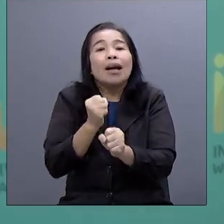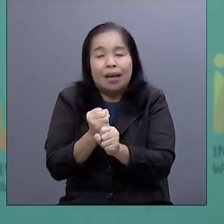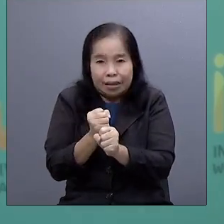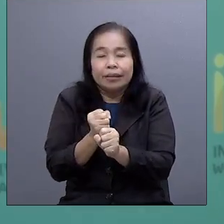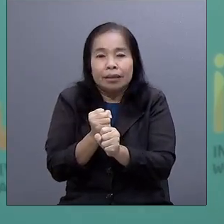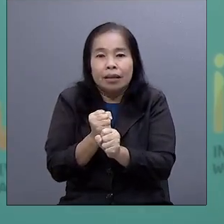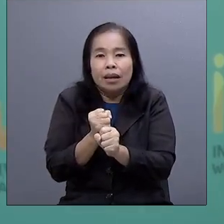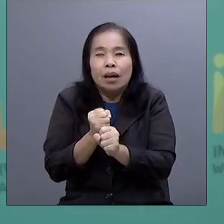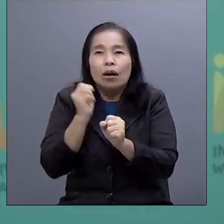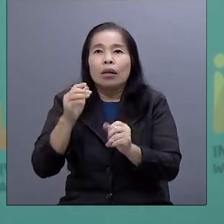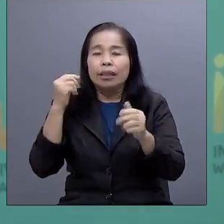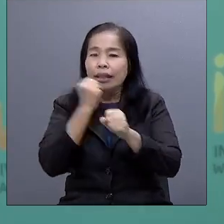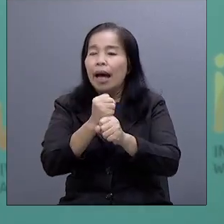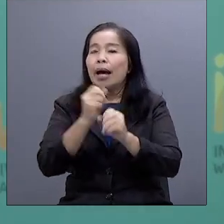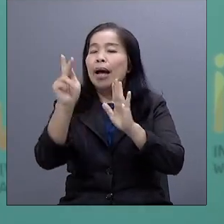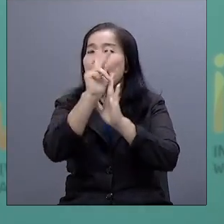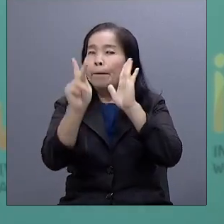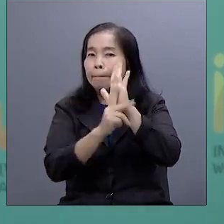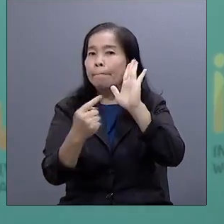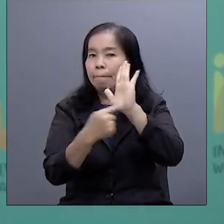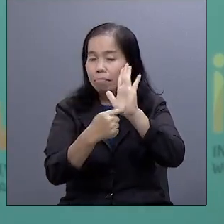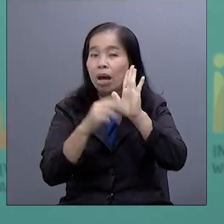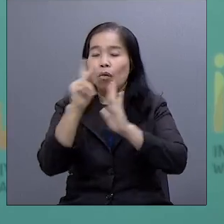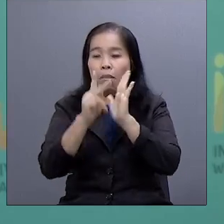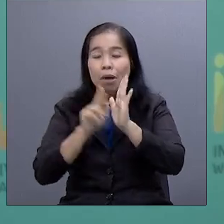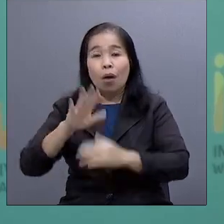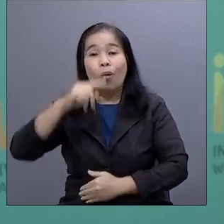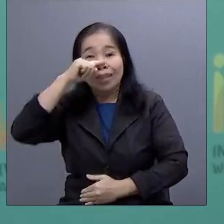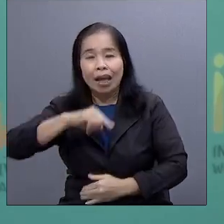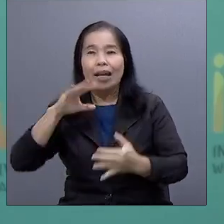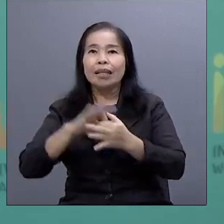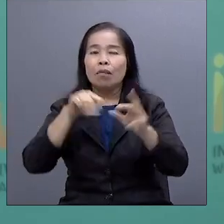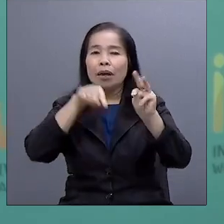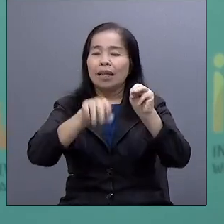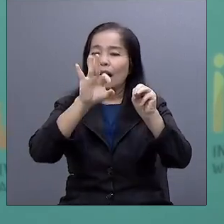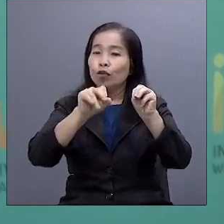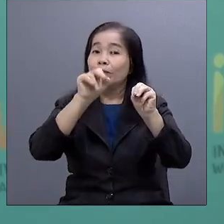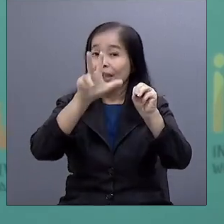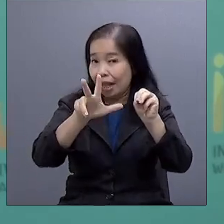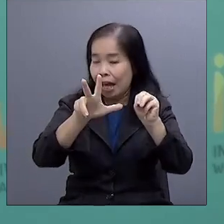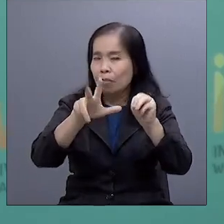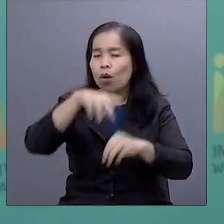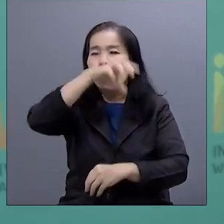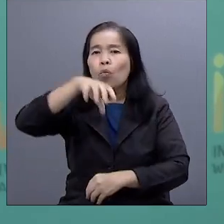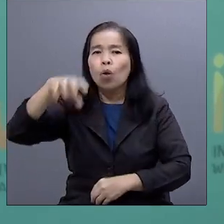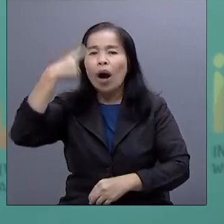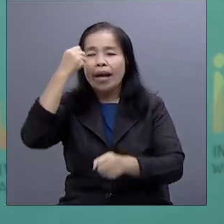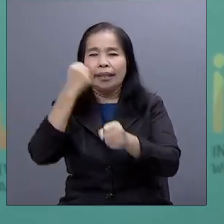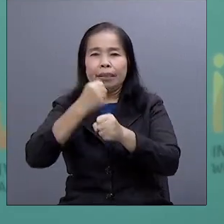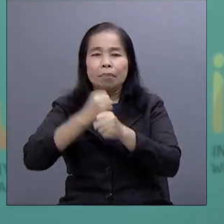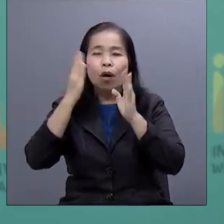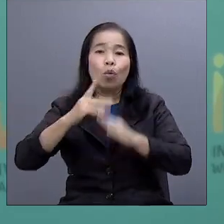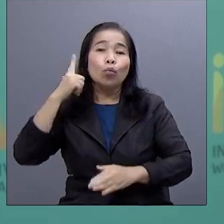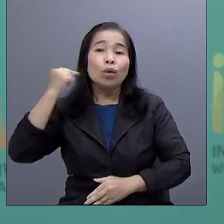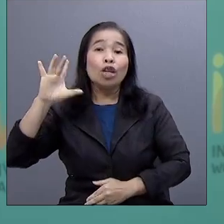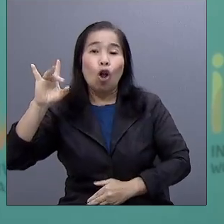เมองไทยกจะมีเรื่องของมาตรา 33 องคกรที่มีพนักงานร้อยคน้จาง